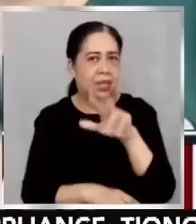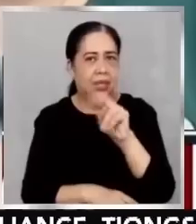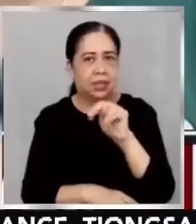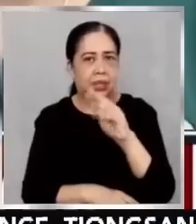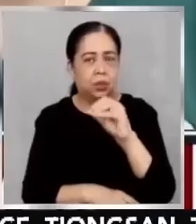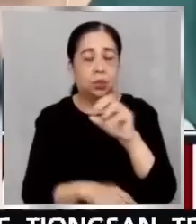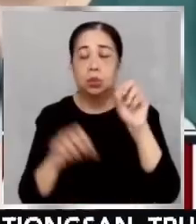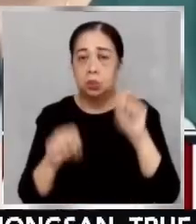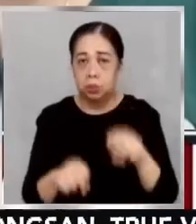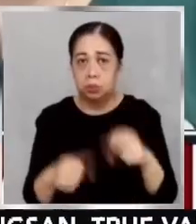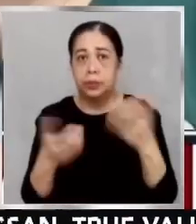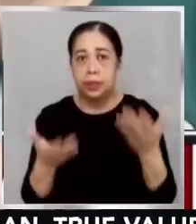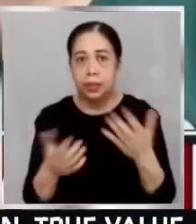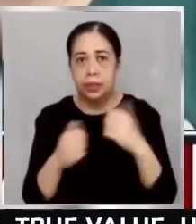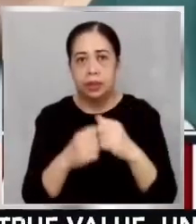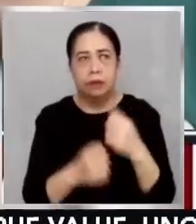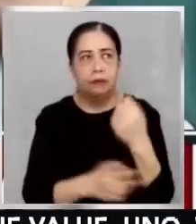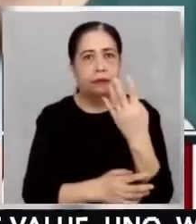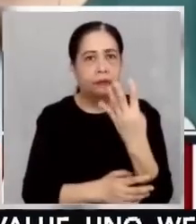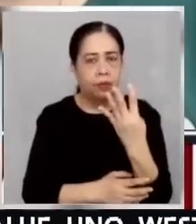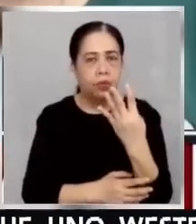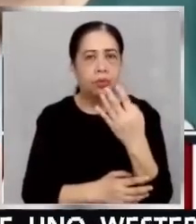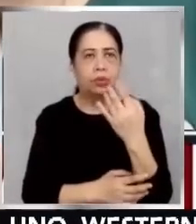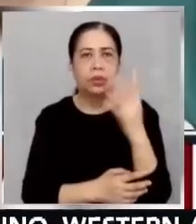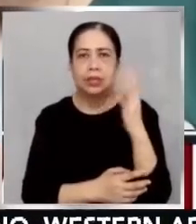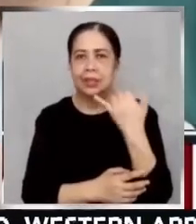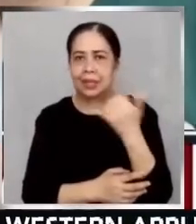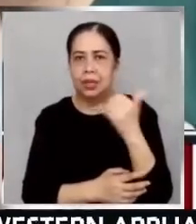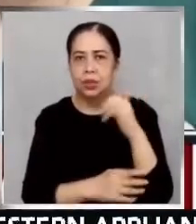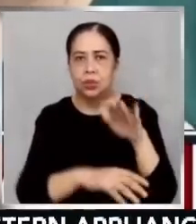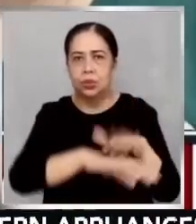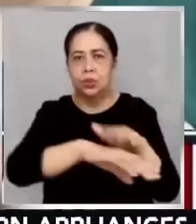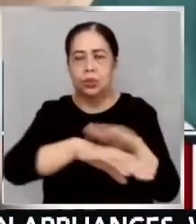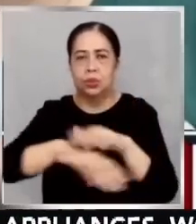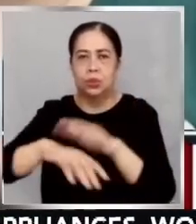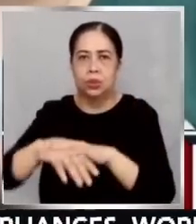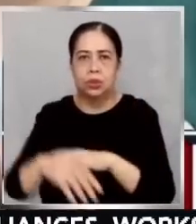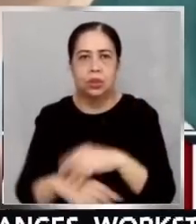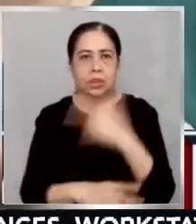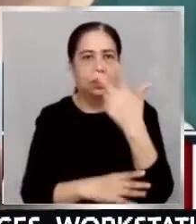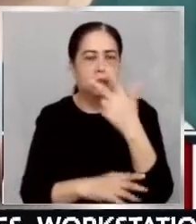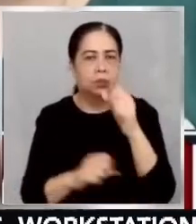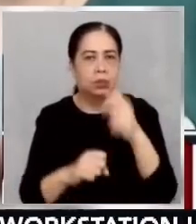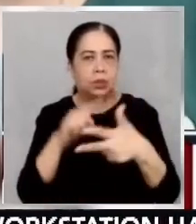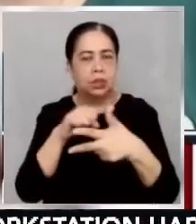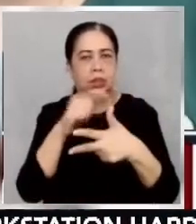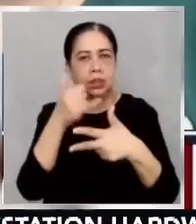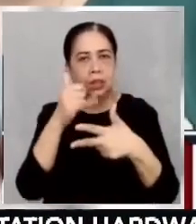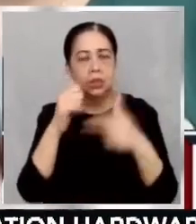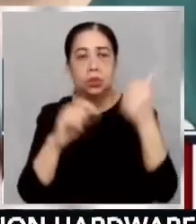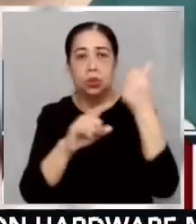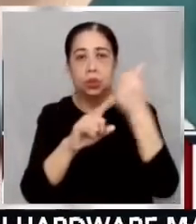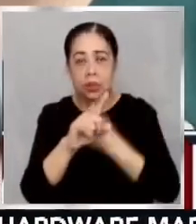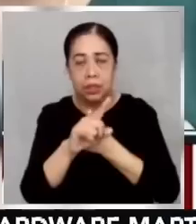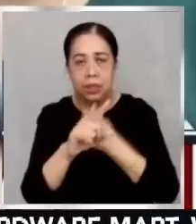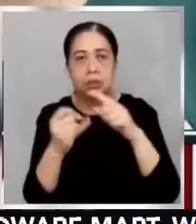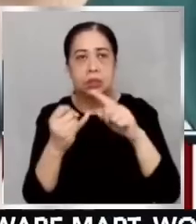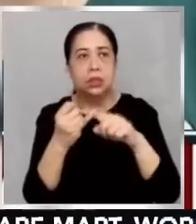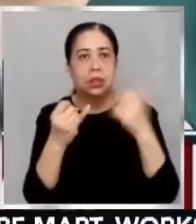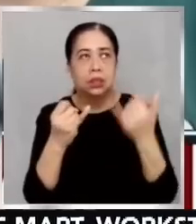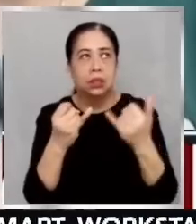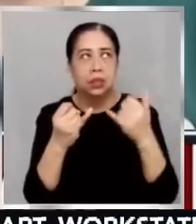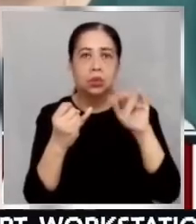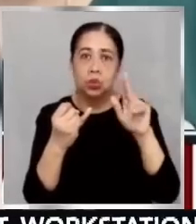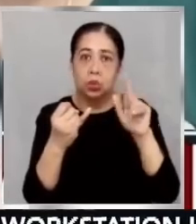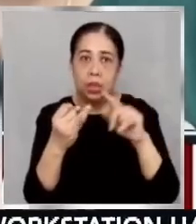magkaroon ng 4 na yellow alerts. Merong 3 posibleng yellow alerts sa August at saka ngayon sa July,